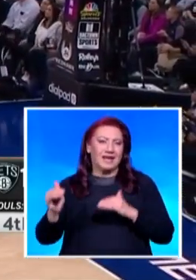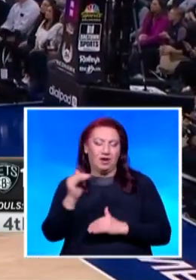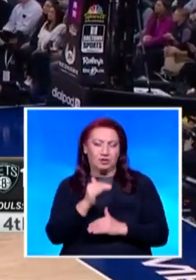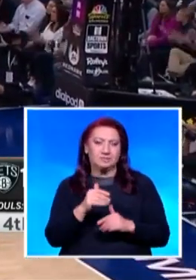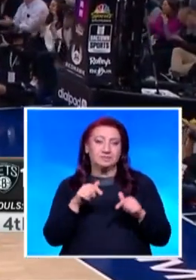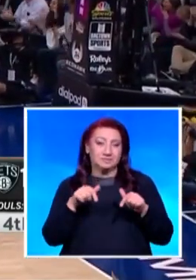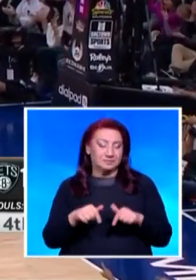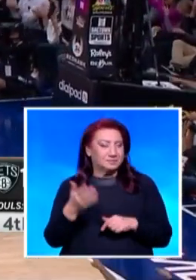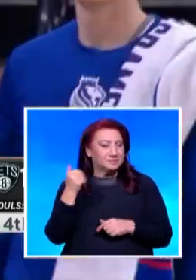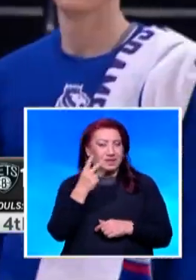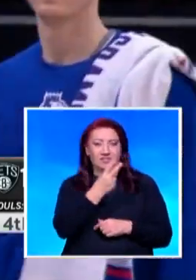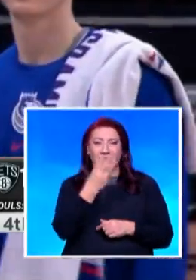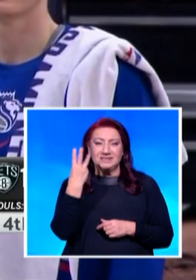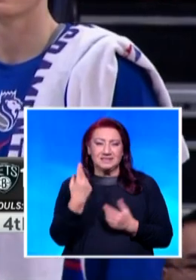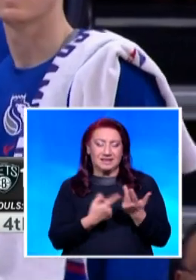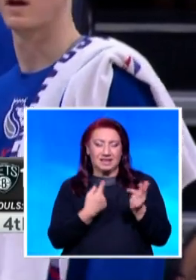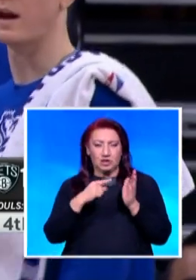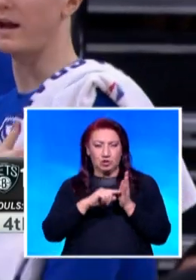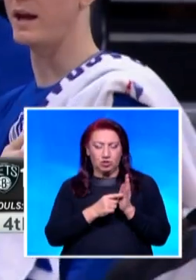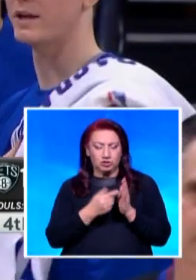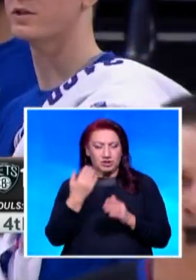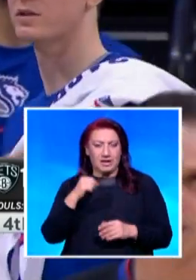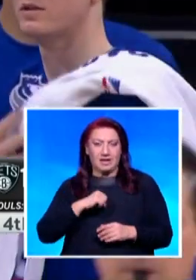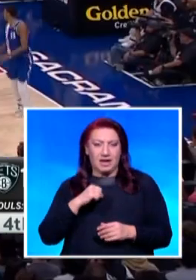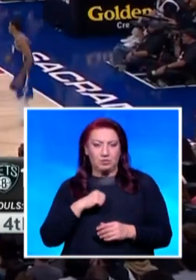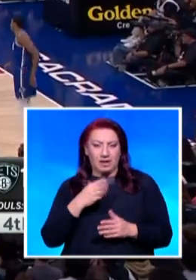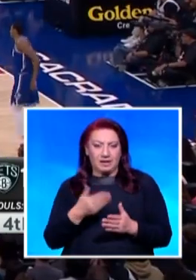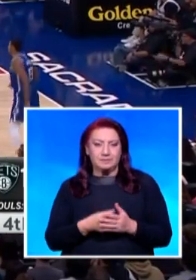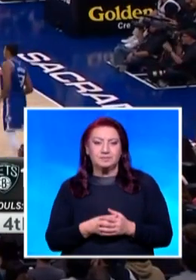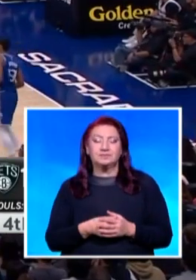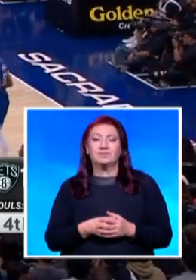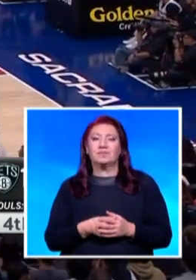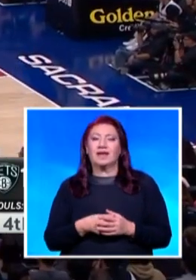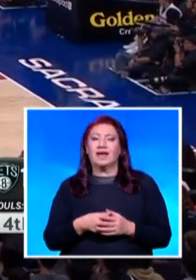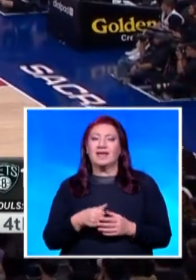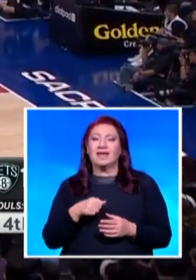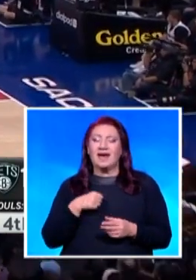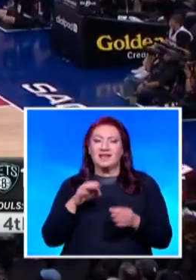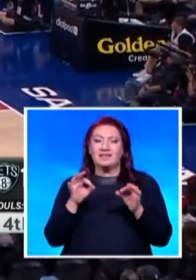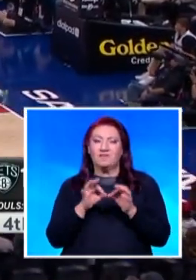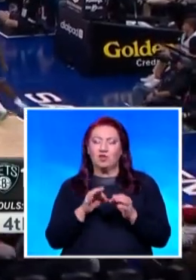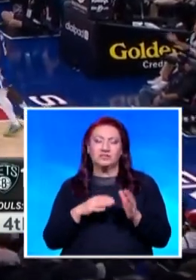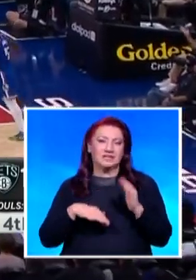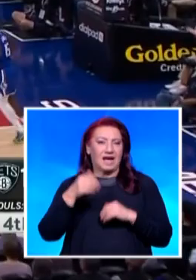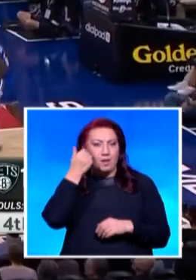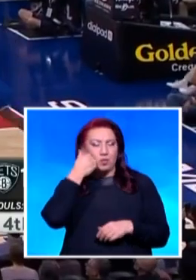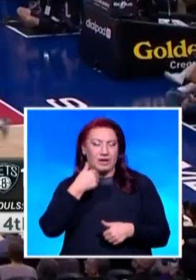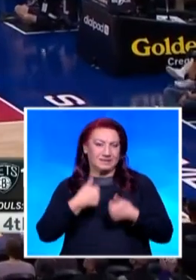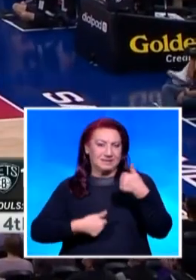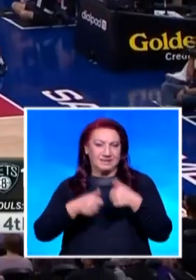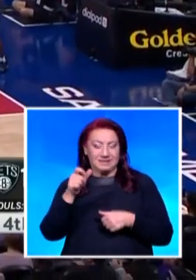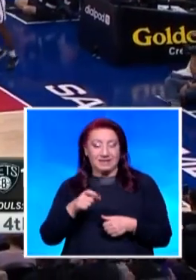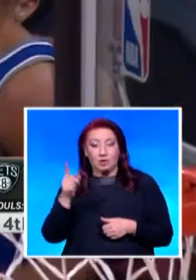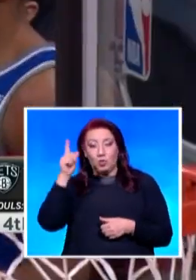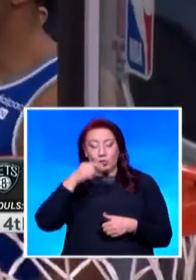23 тройки, постигнати срещу Орландо през януари. Дяран Фокс беше най-полезен за Сакраменто с 29 точки. Утре сутринта